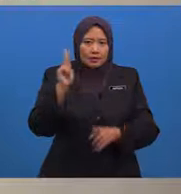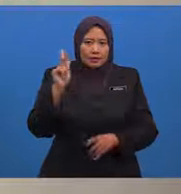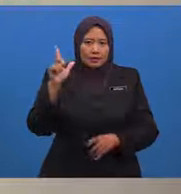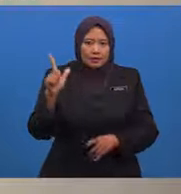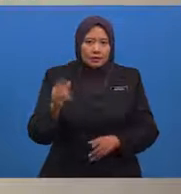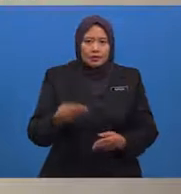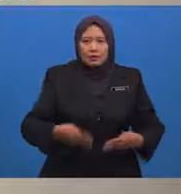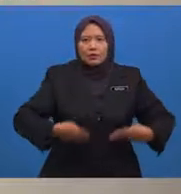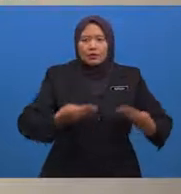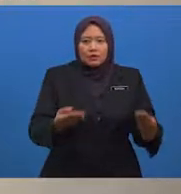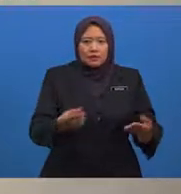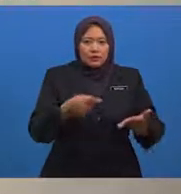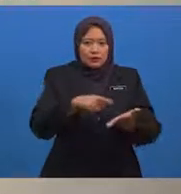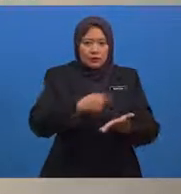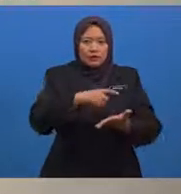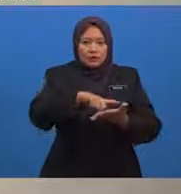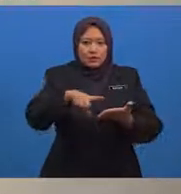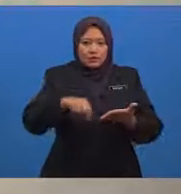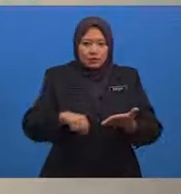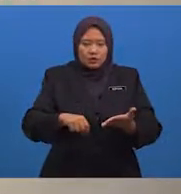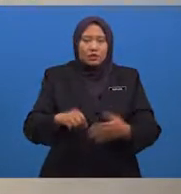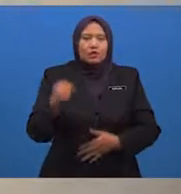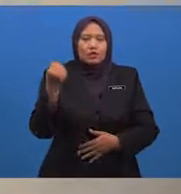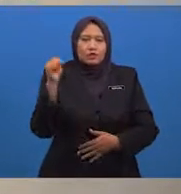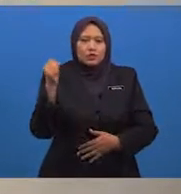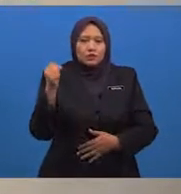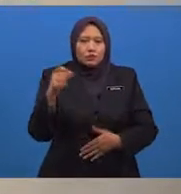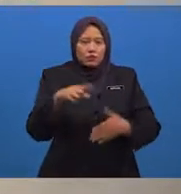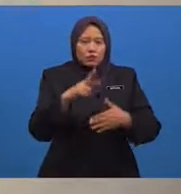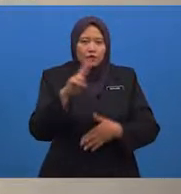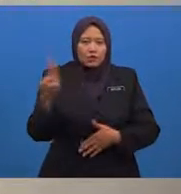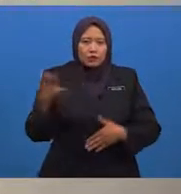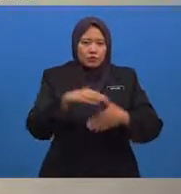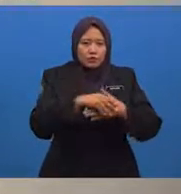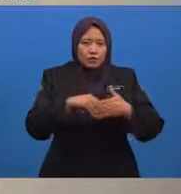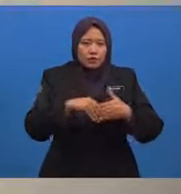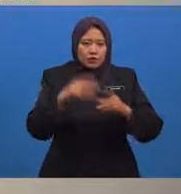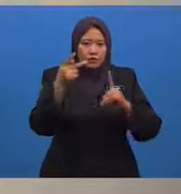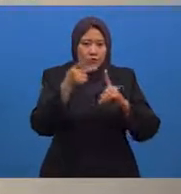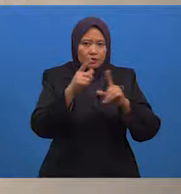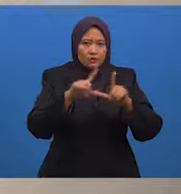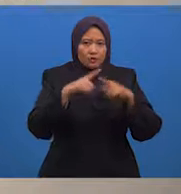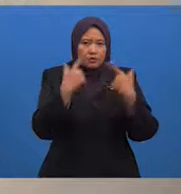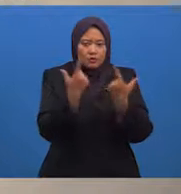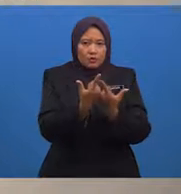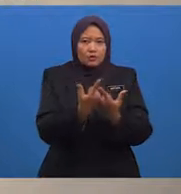Fauziah atas kematian Sarjan Akbar akibat pertempuran di